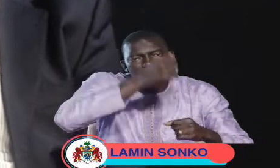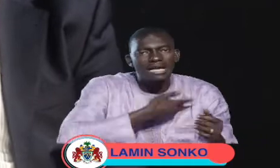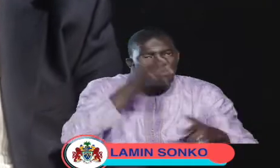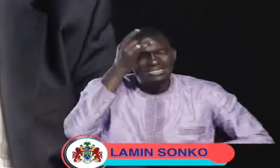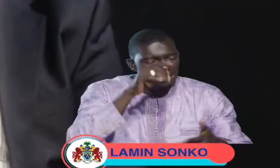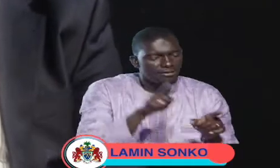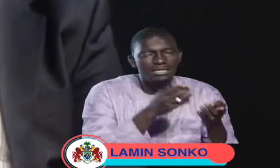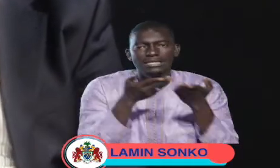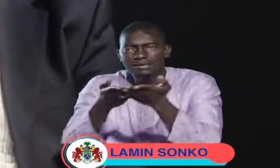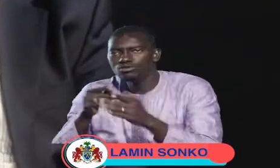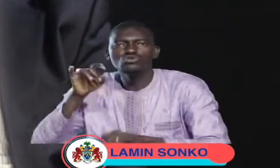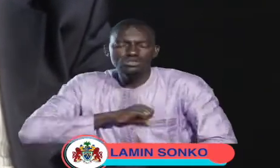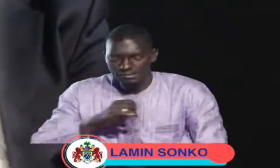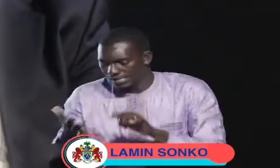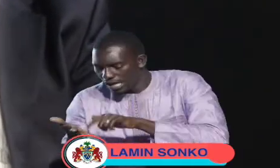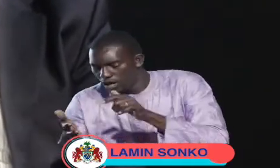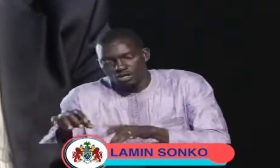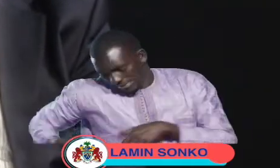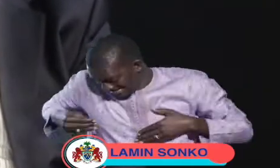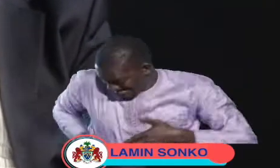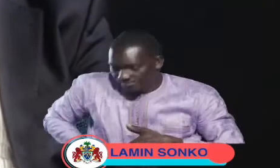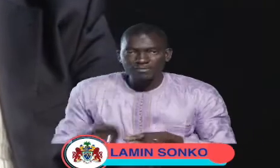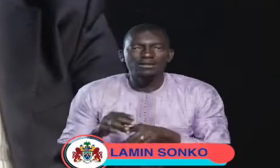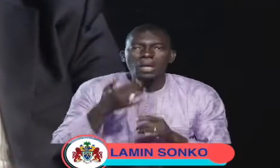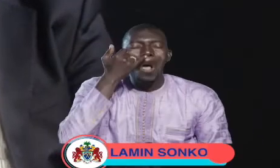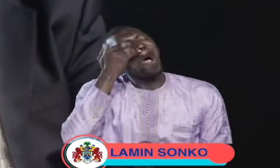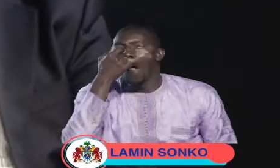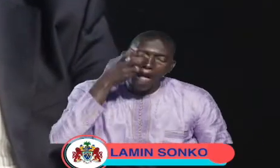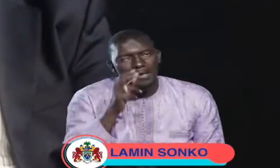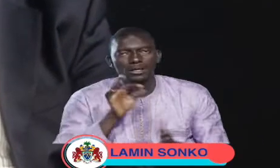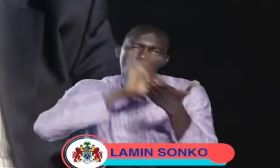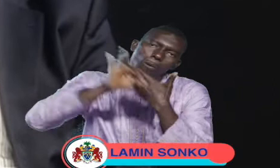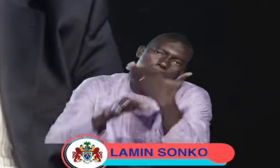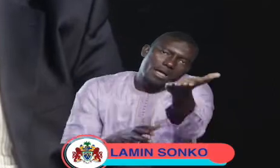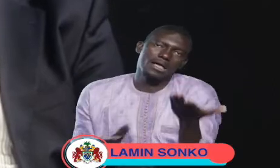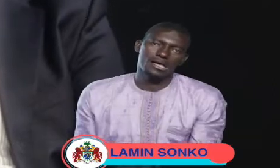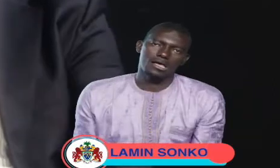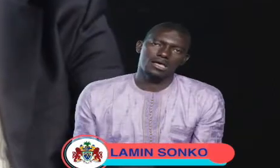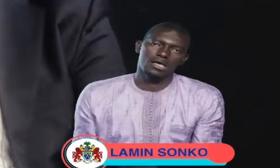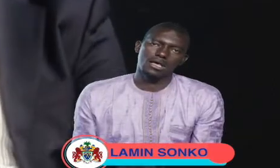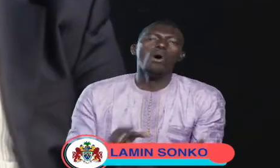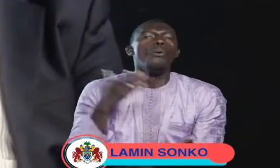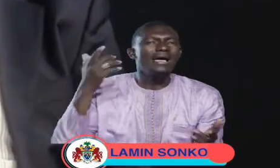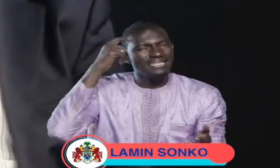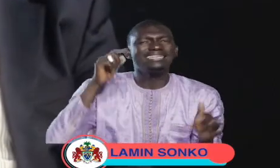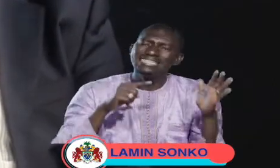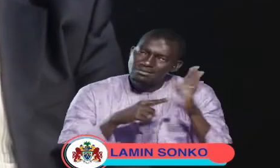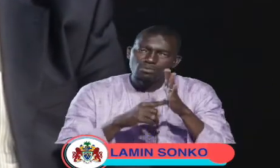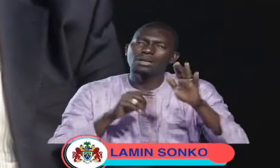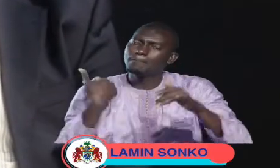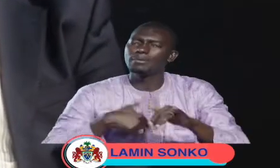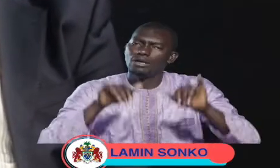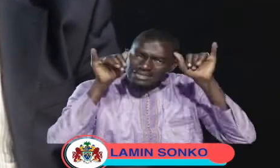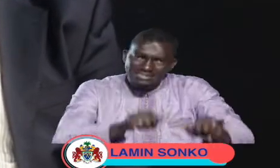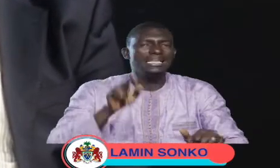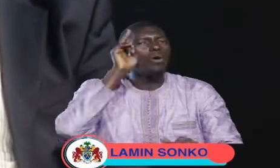boko montro wadi sey so kamala watin kono no kada don janyama et le wato kono kuran ka so ni se sound non wala na kuma da